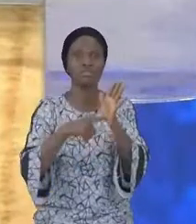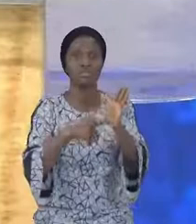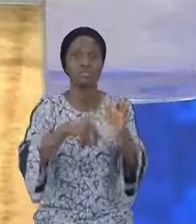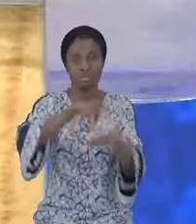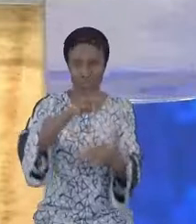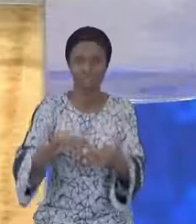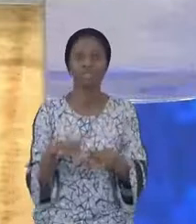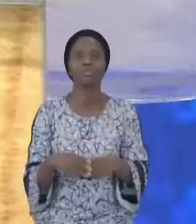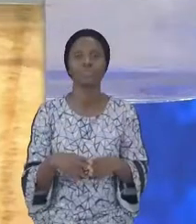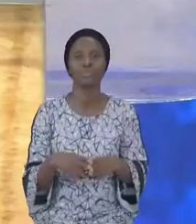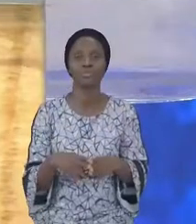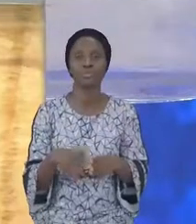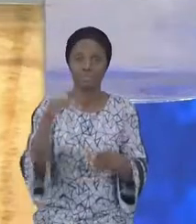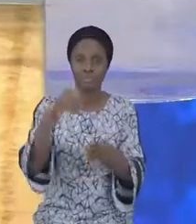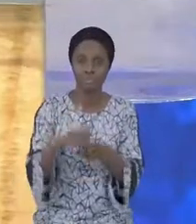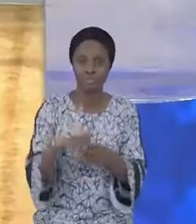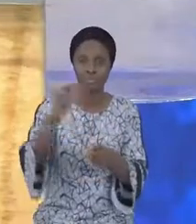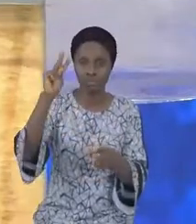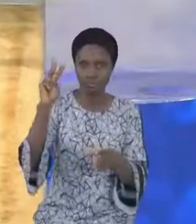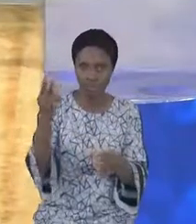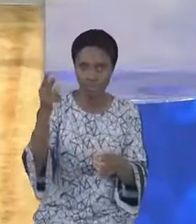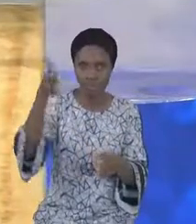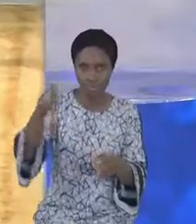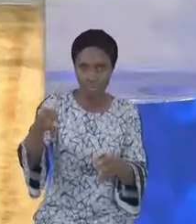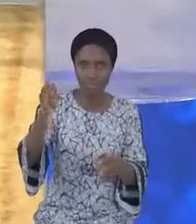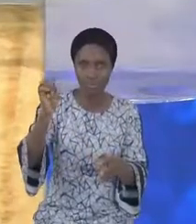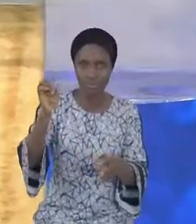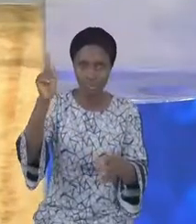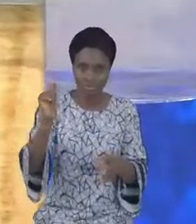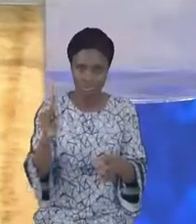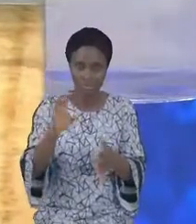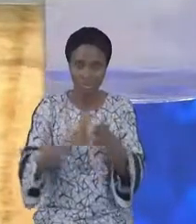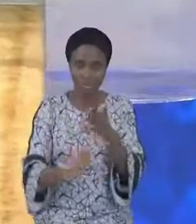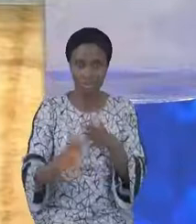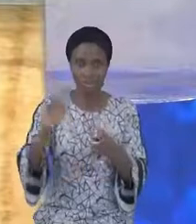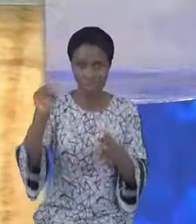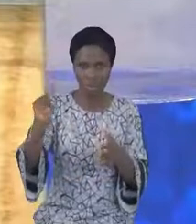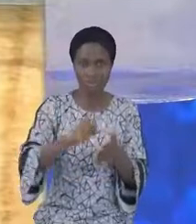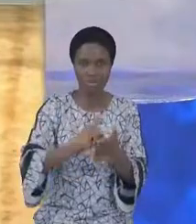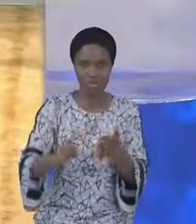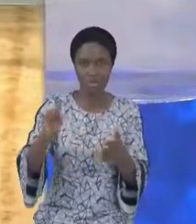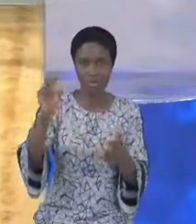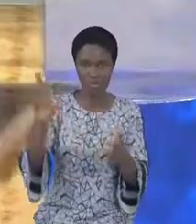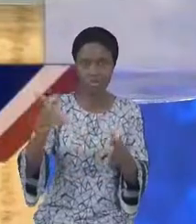Nous retournons à 2 Pierre, chapitre 1, verset 3.